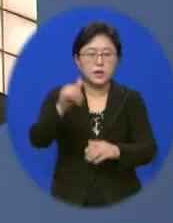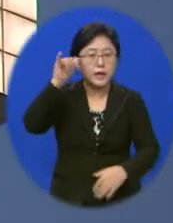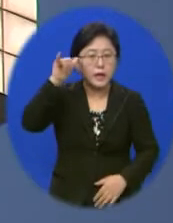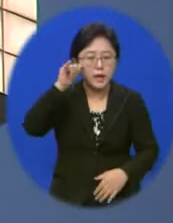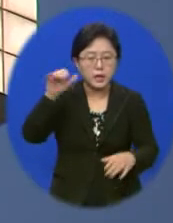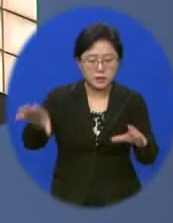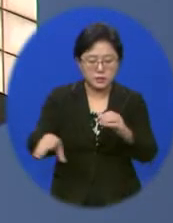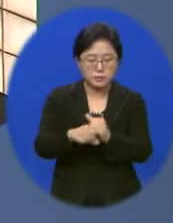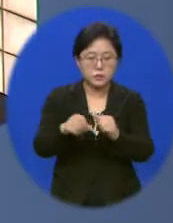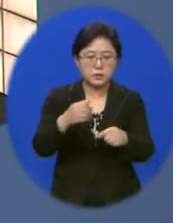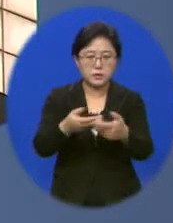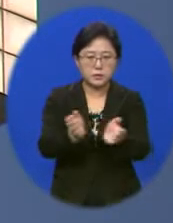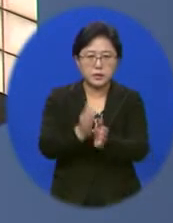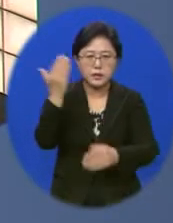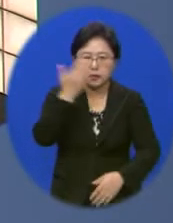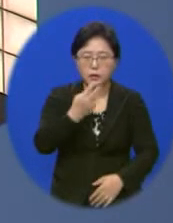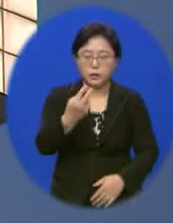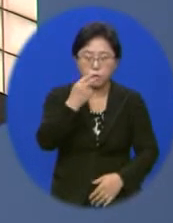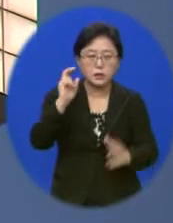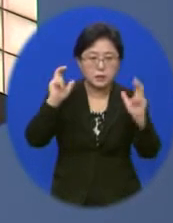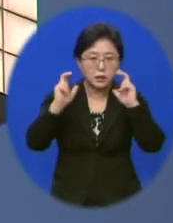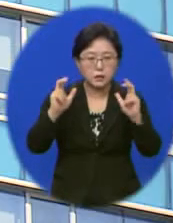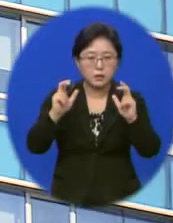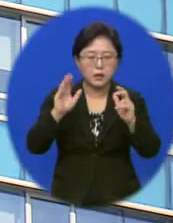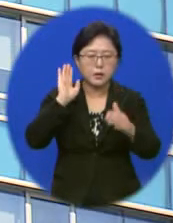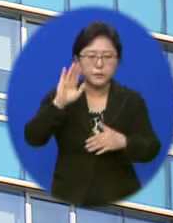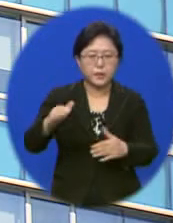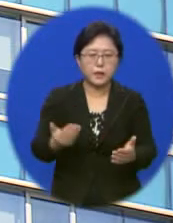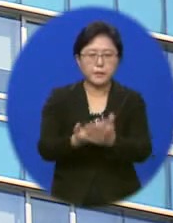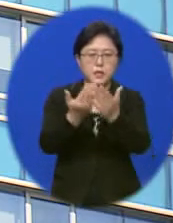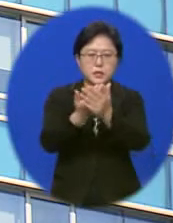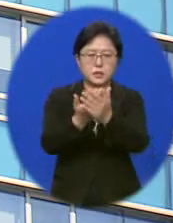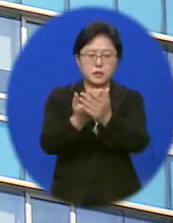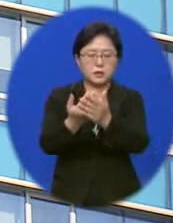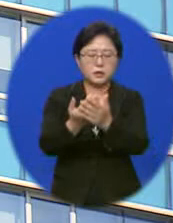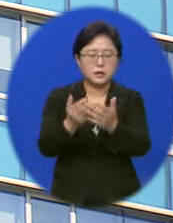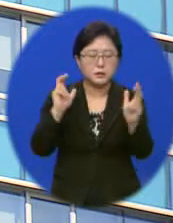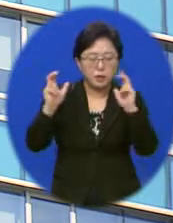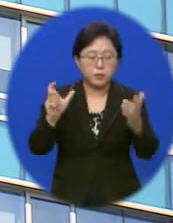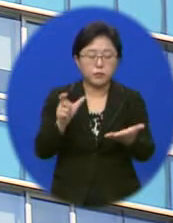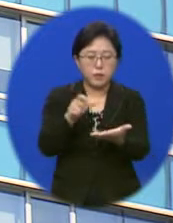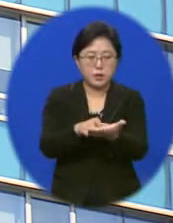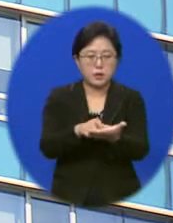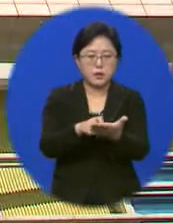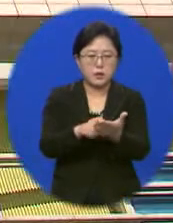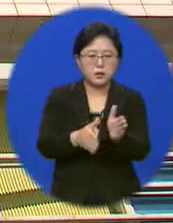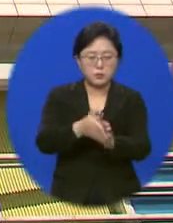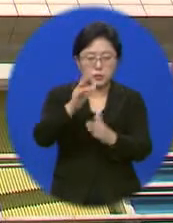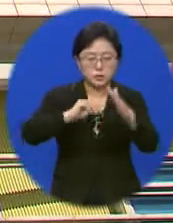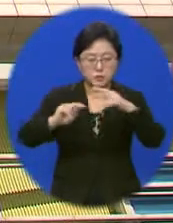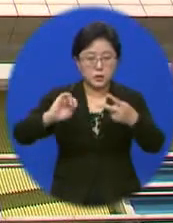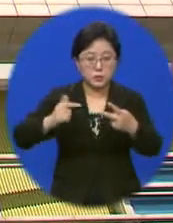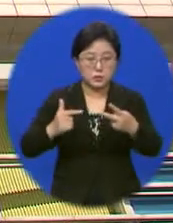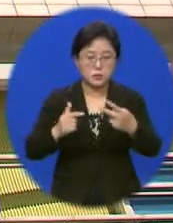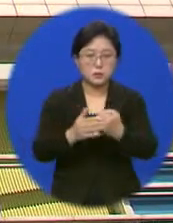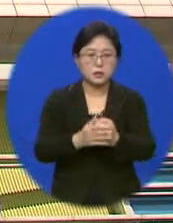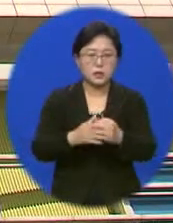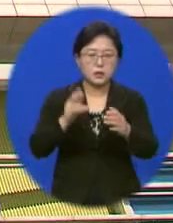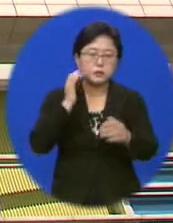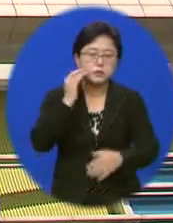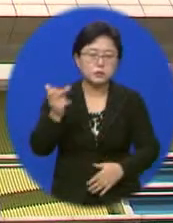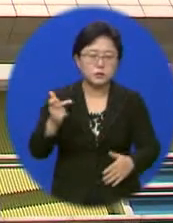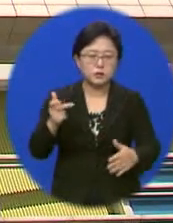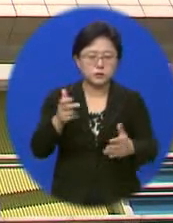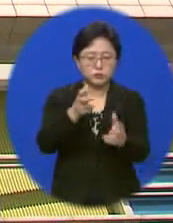집적단지 조성과 청정대기산업 클러스터 조성 등 미래 성장 동력 사업을 포함해서 도시철도 2호선과